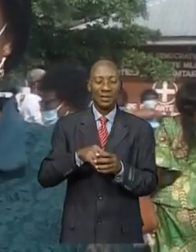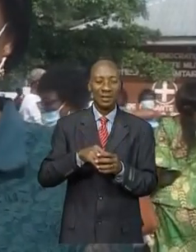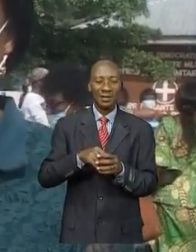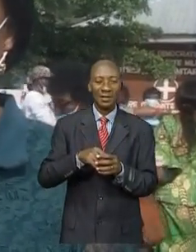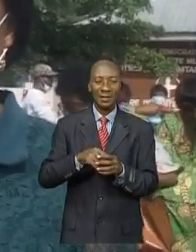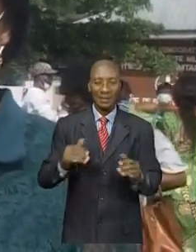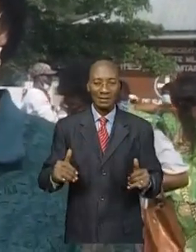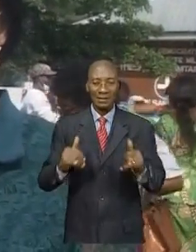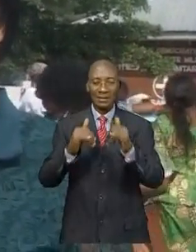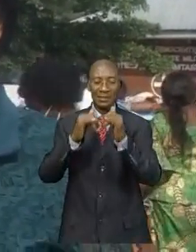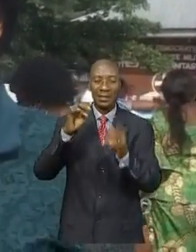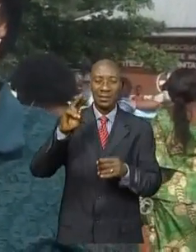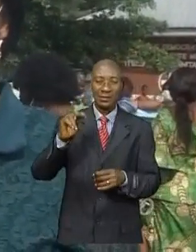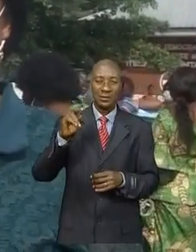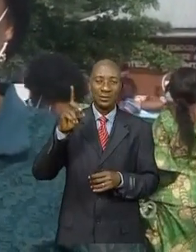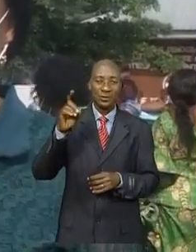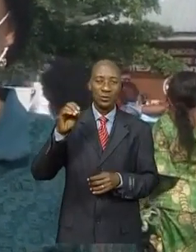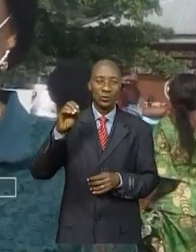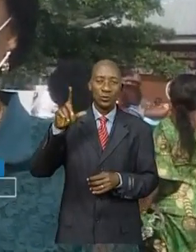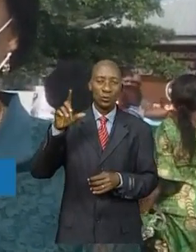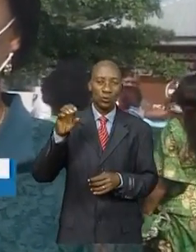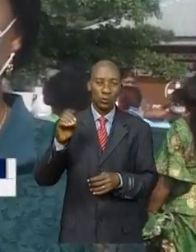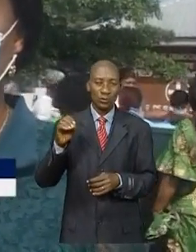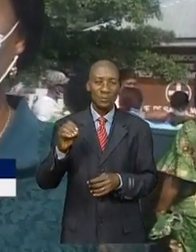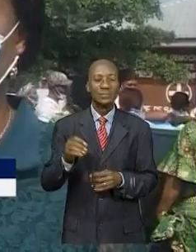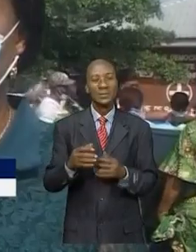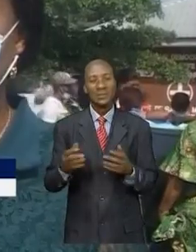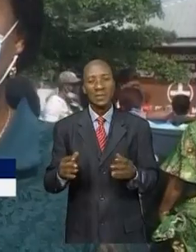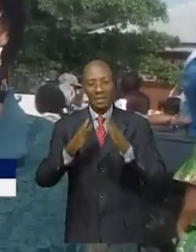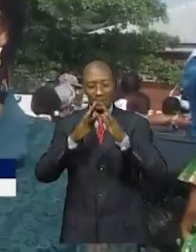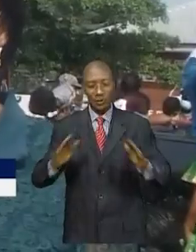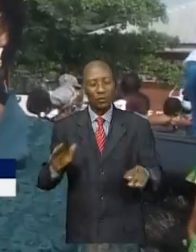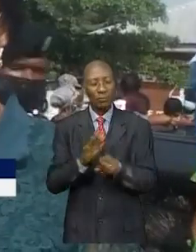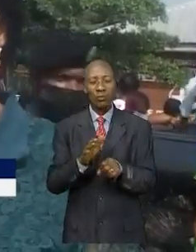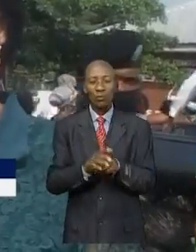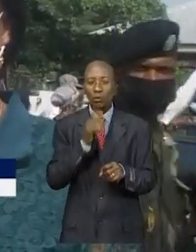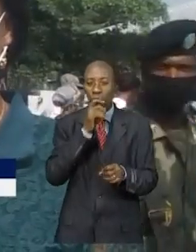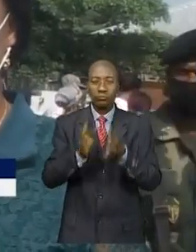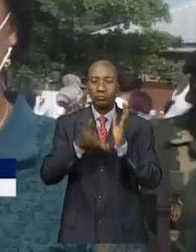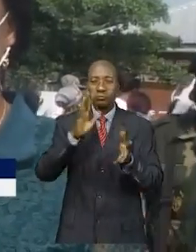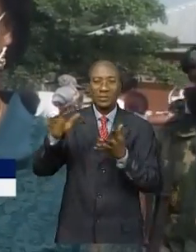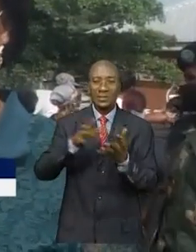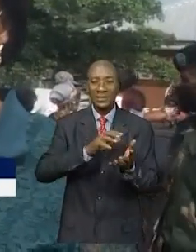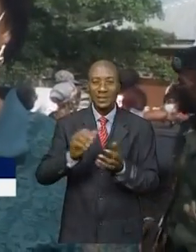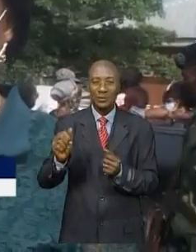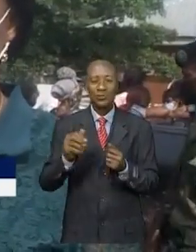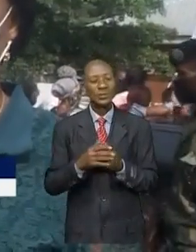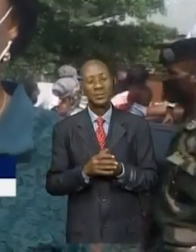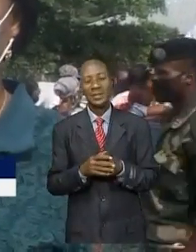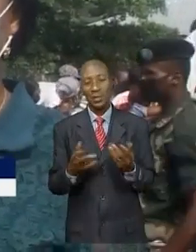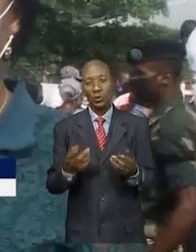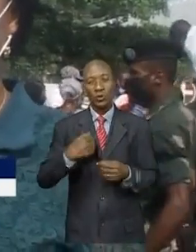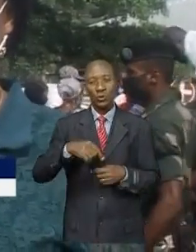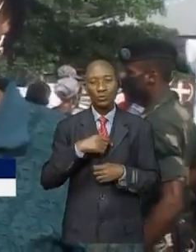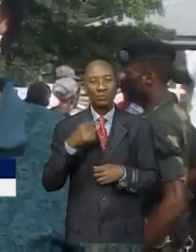venir soulager les nôtres qui ont été sinistrés. Ils ont des maisons brûlées. Nous voulons tant soit peu soulager. Je sais que ça ne va